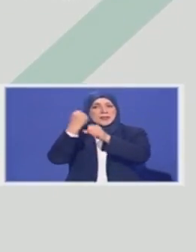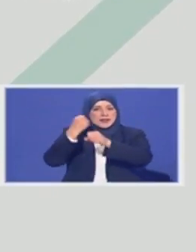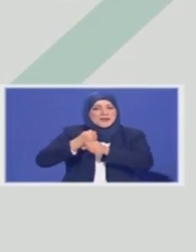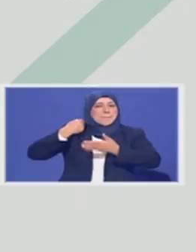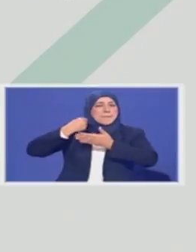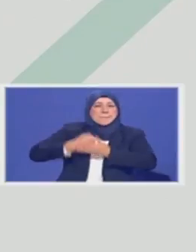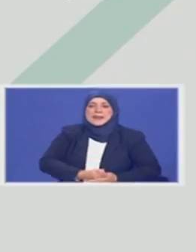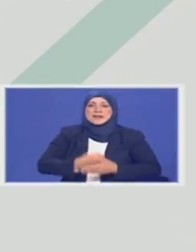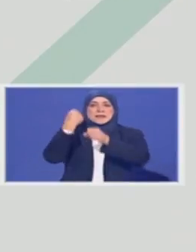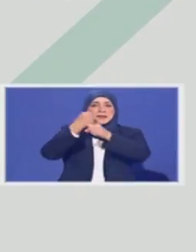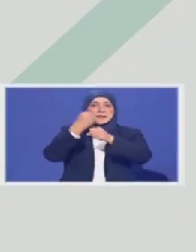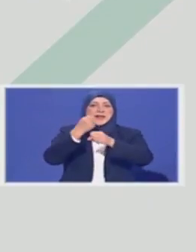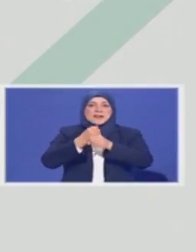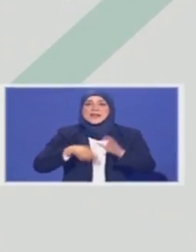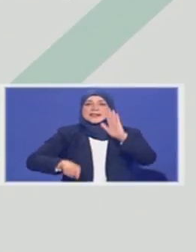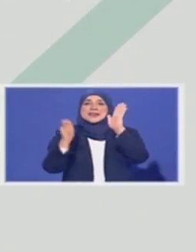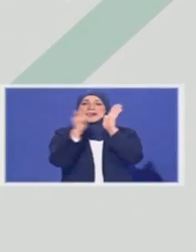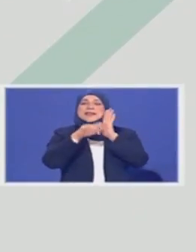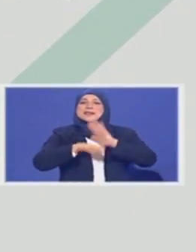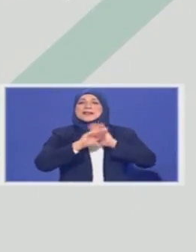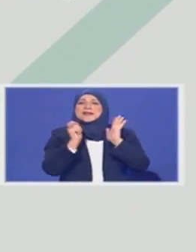باش تنطلق من 4 ماي.